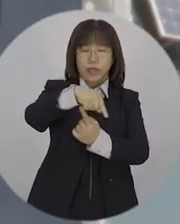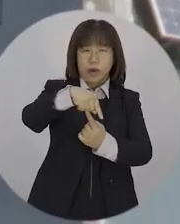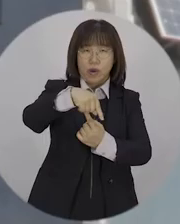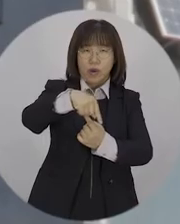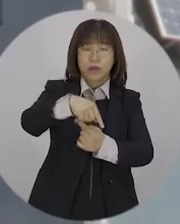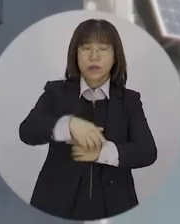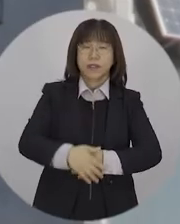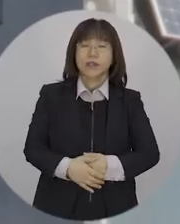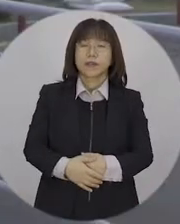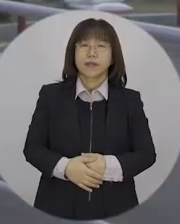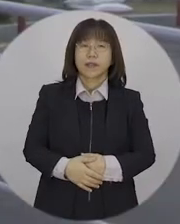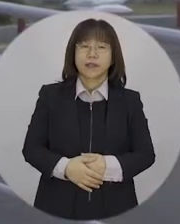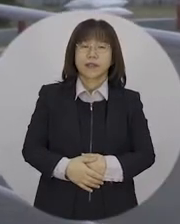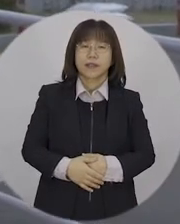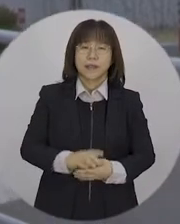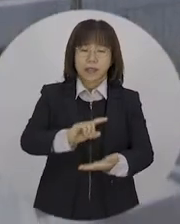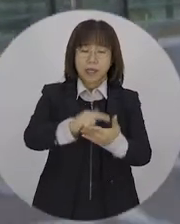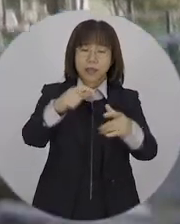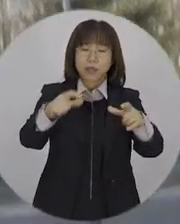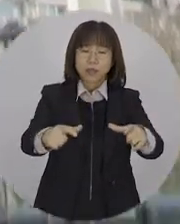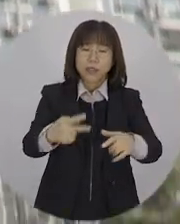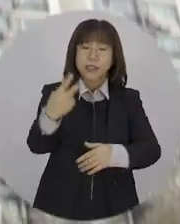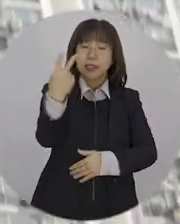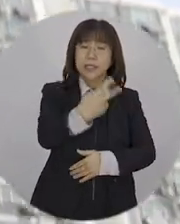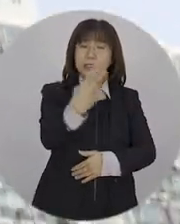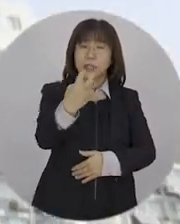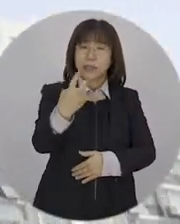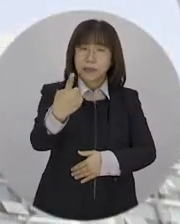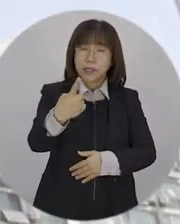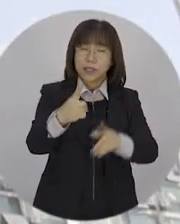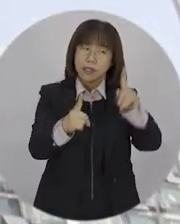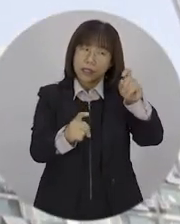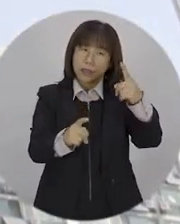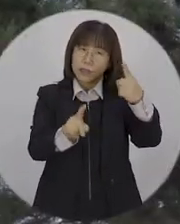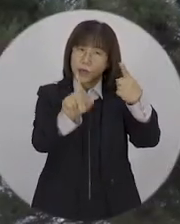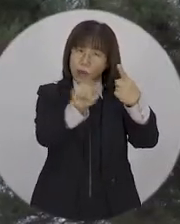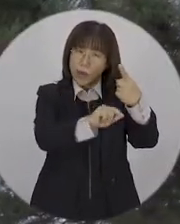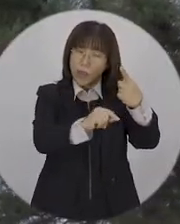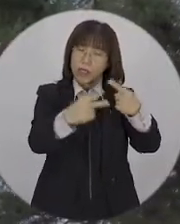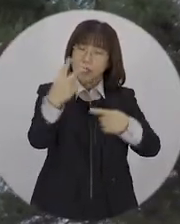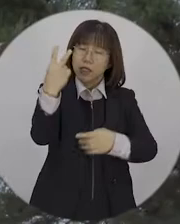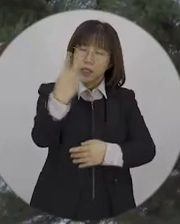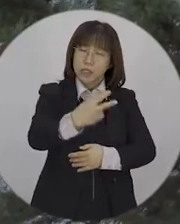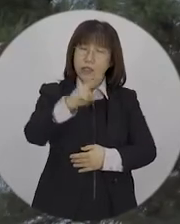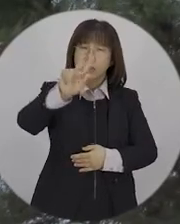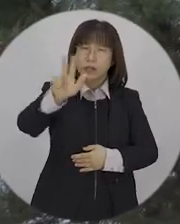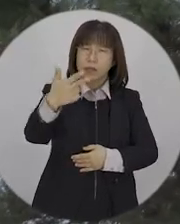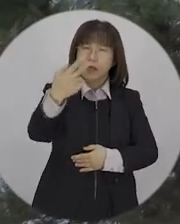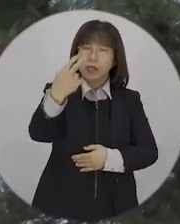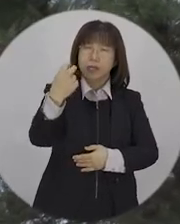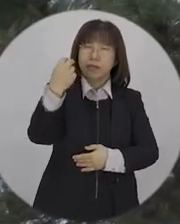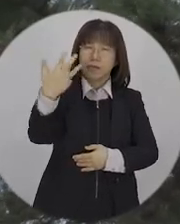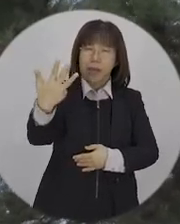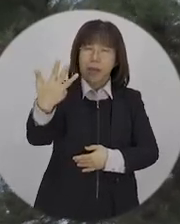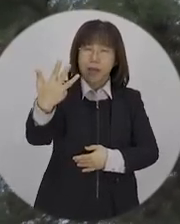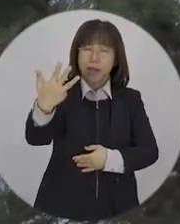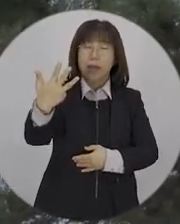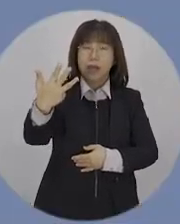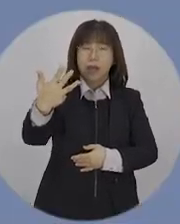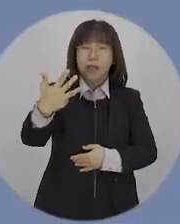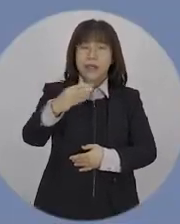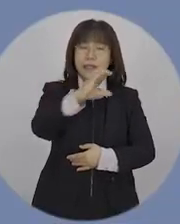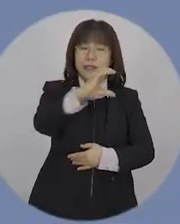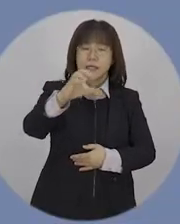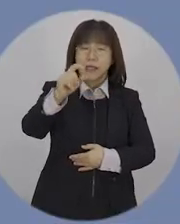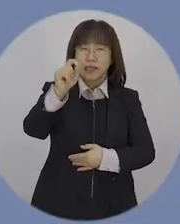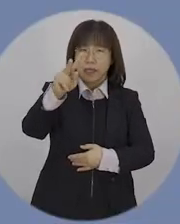있도록 했습니다. 한편 강서구는 2021년 11월을 기준으로 총 2,728대의